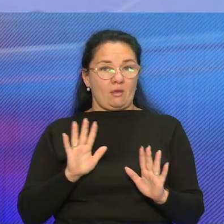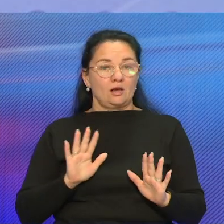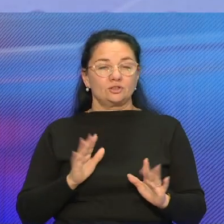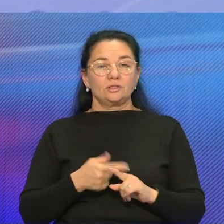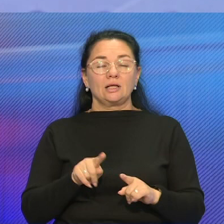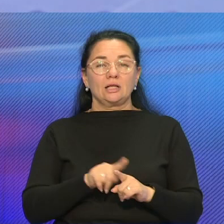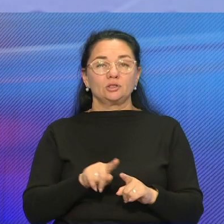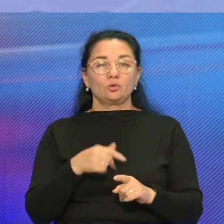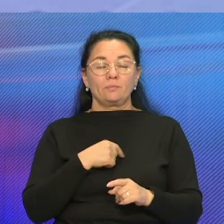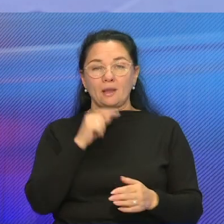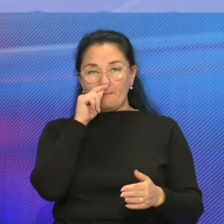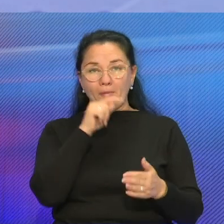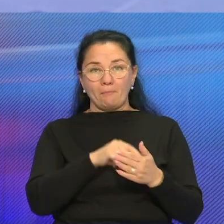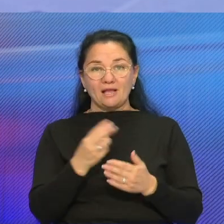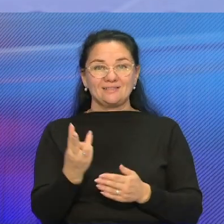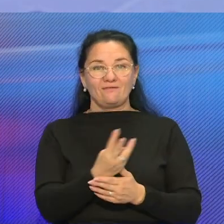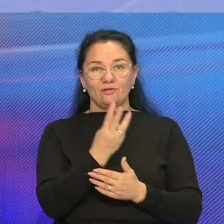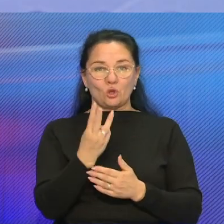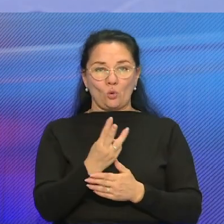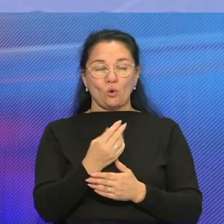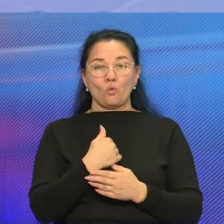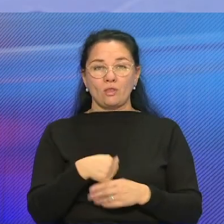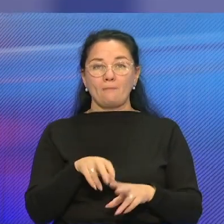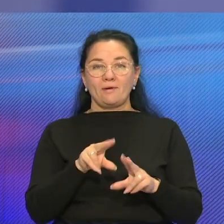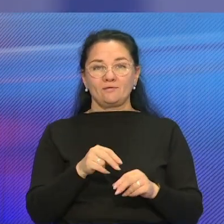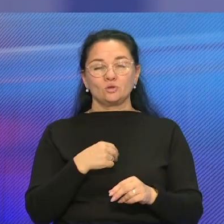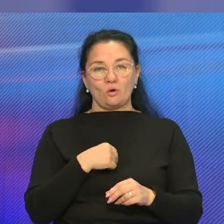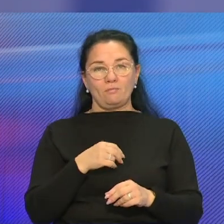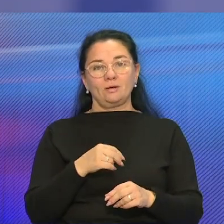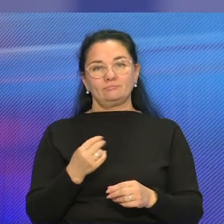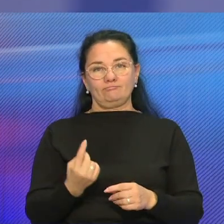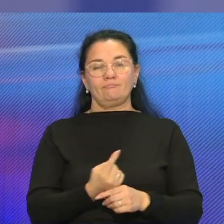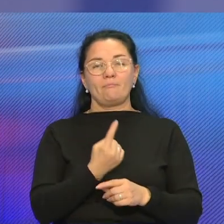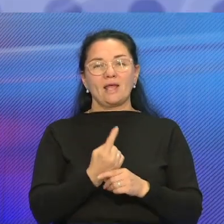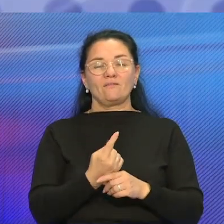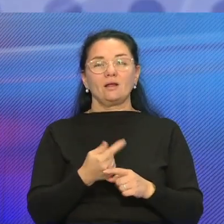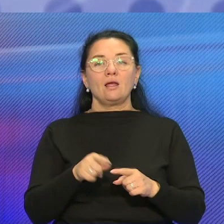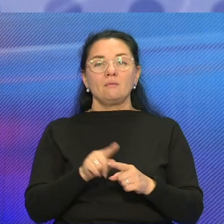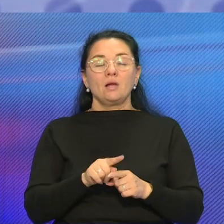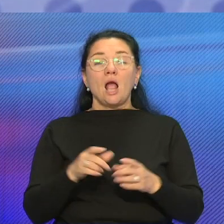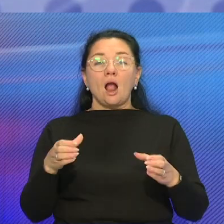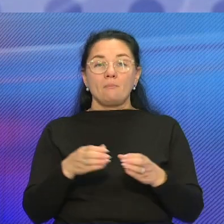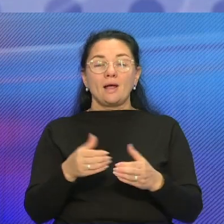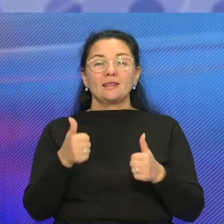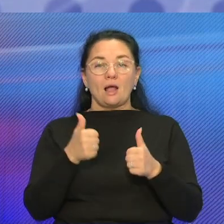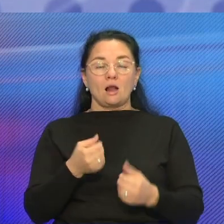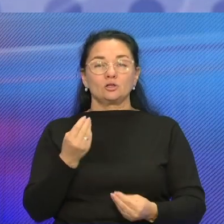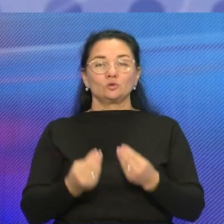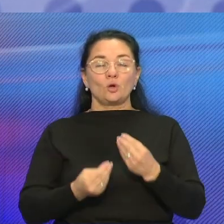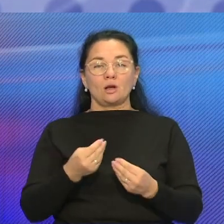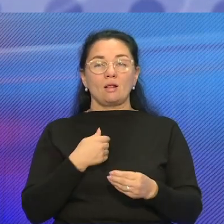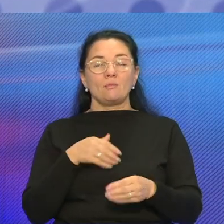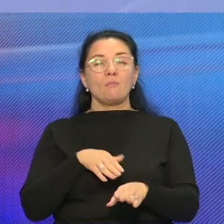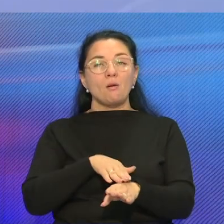шанс попасть в тройку, але нам повезло, і ми стали першими. Команди теж хорошо играли, але ми спорно і боротьбой